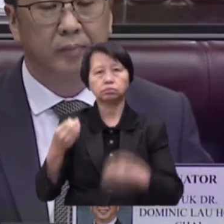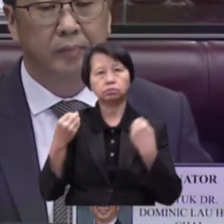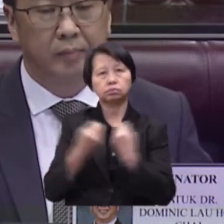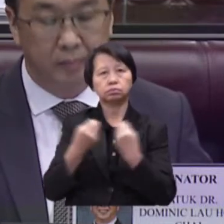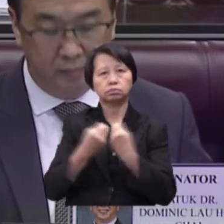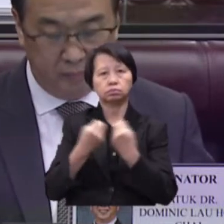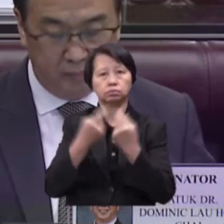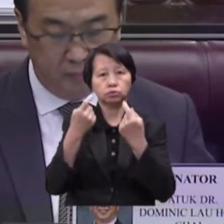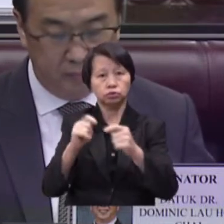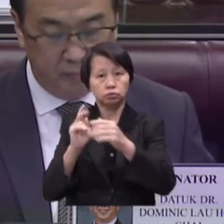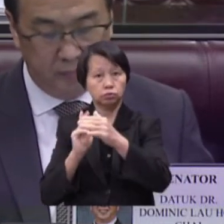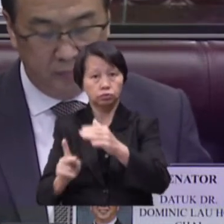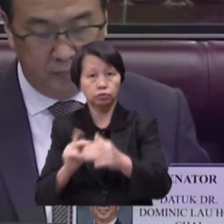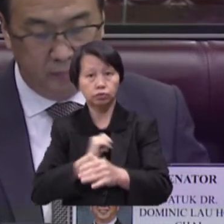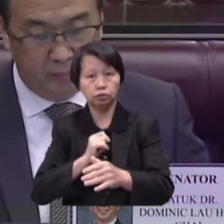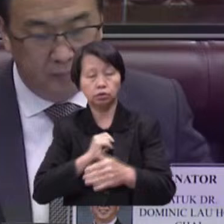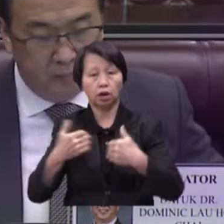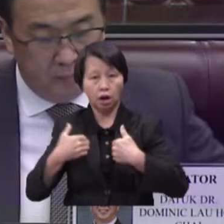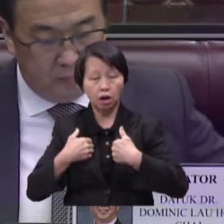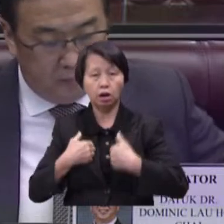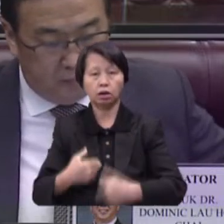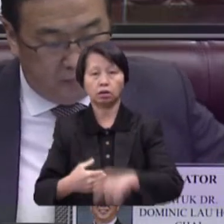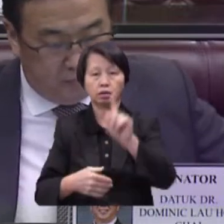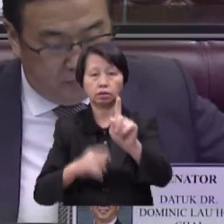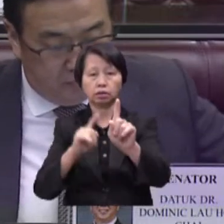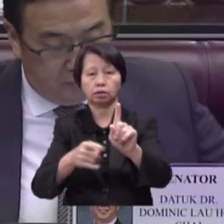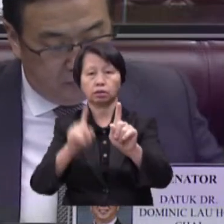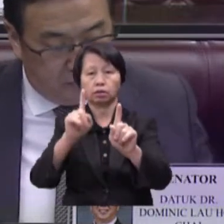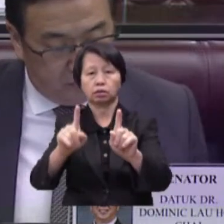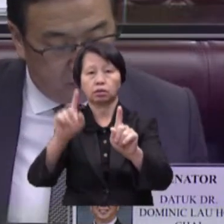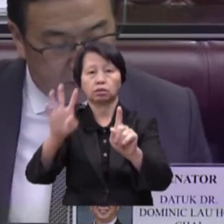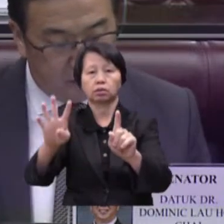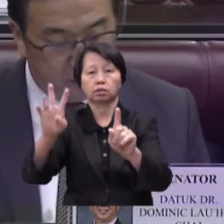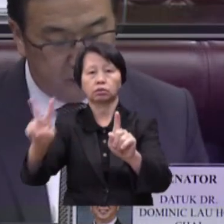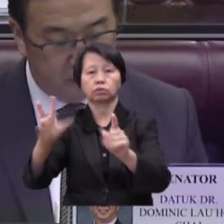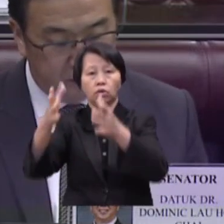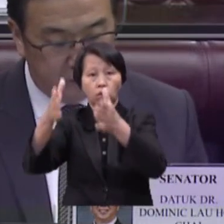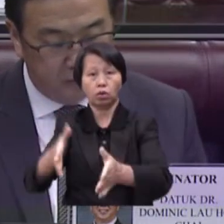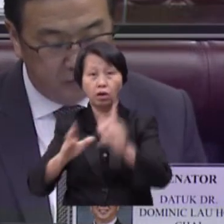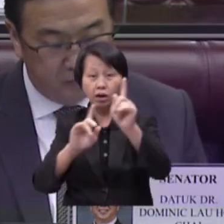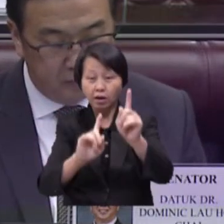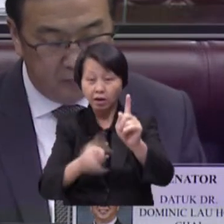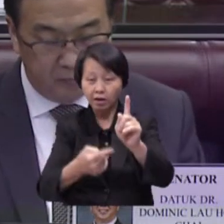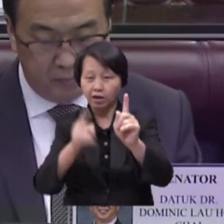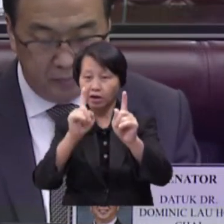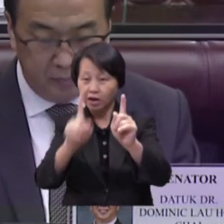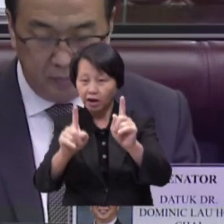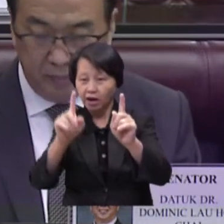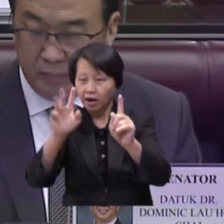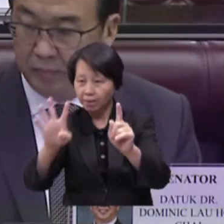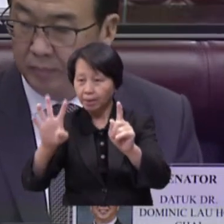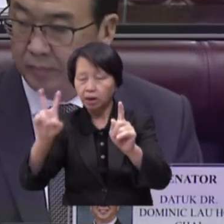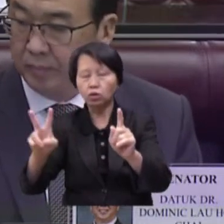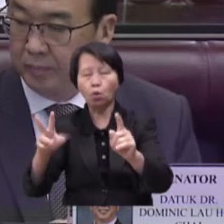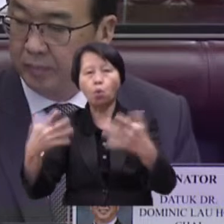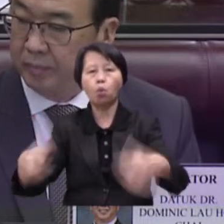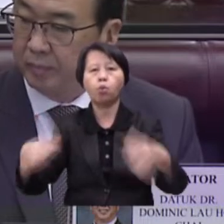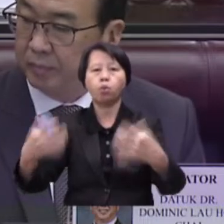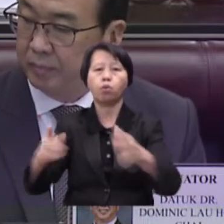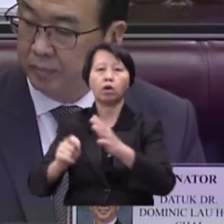percobaan membunuh diri adalah seramai 1.142 orang dan peningkatan ini agak tinggi